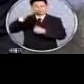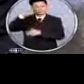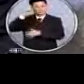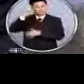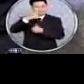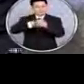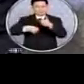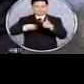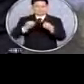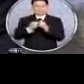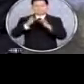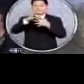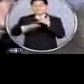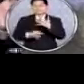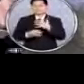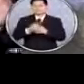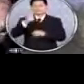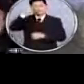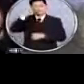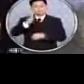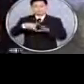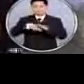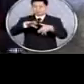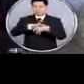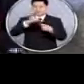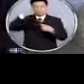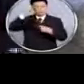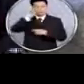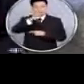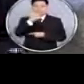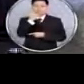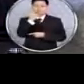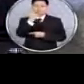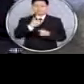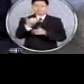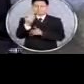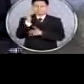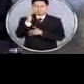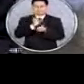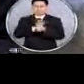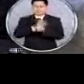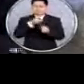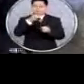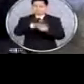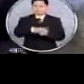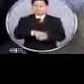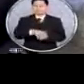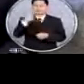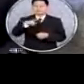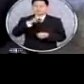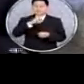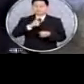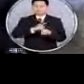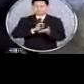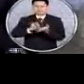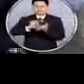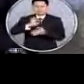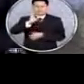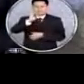业发展条例，换句话说让文化创意产业能够得到政府的帮助，国发基金也拨了100亿作